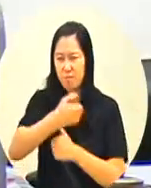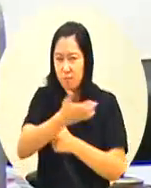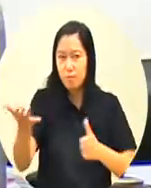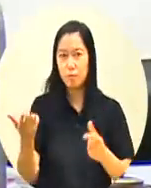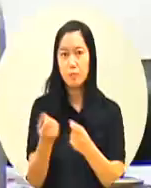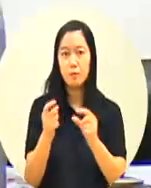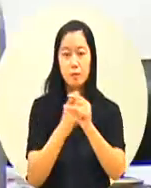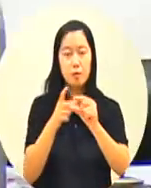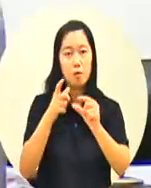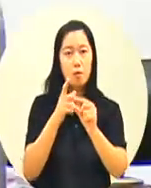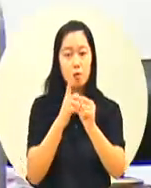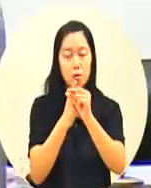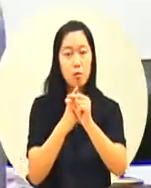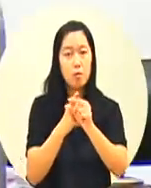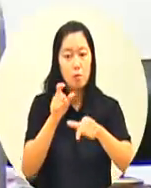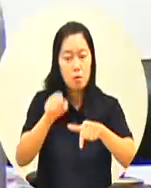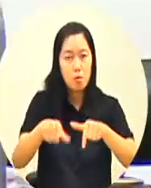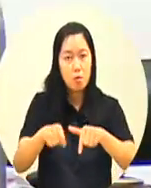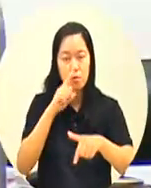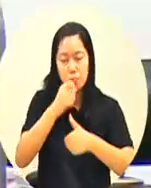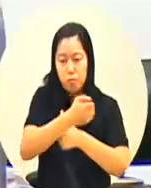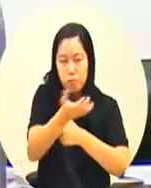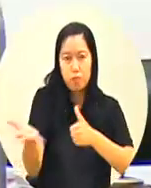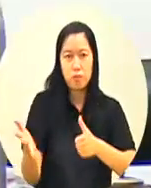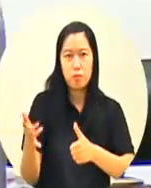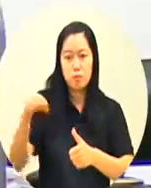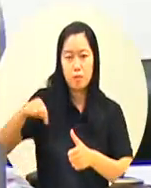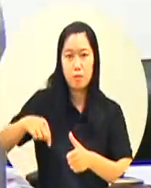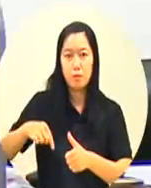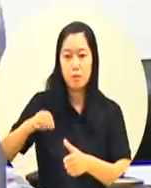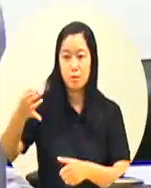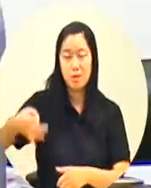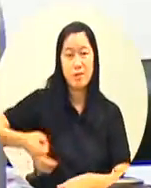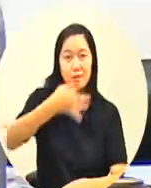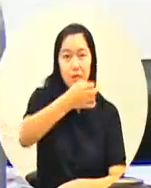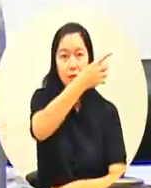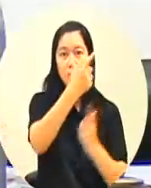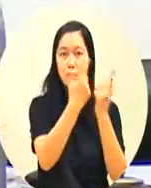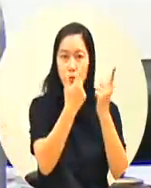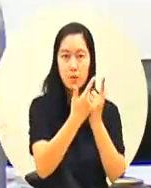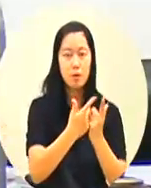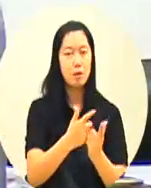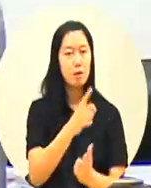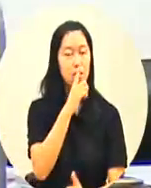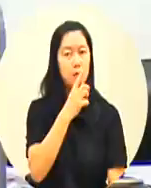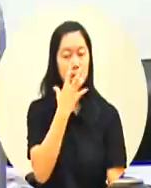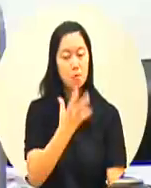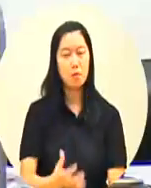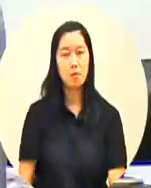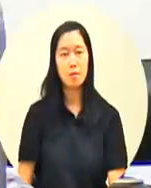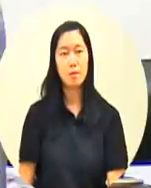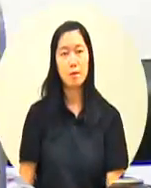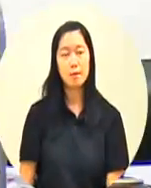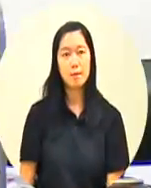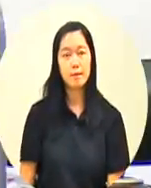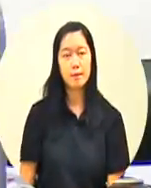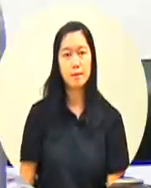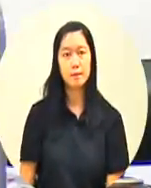染都在高雄，但是他缴税就在台北。那其实跟主席报告一下哈，我